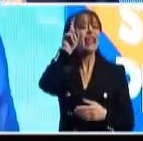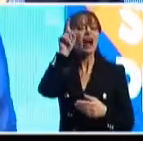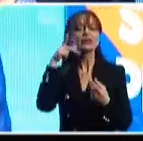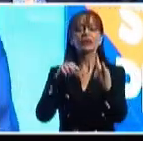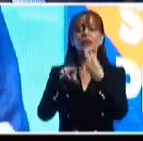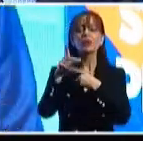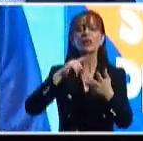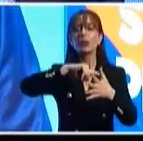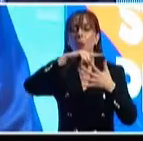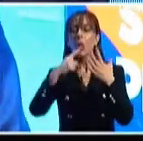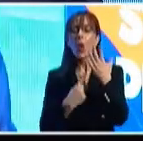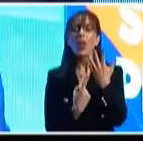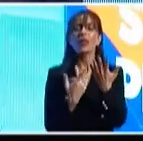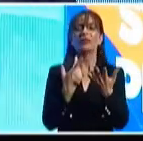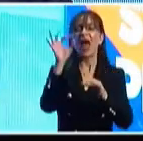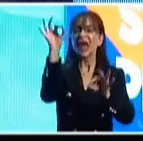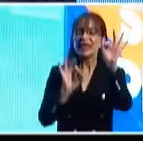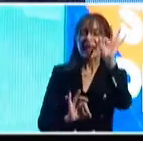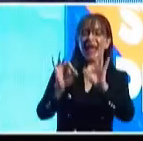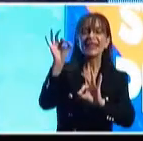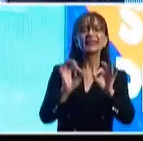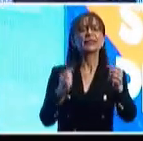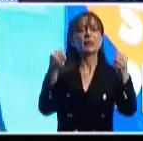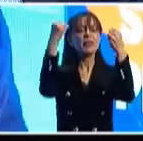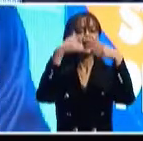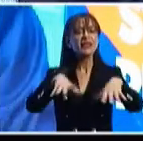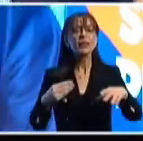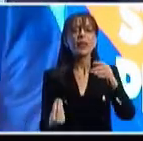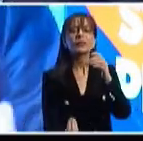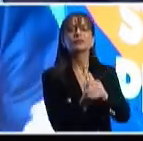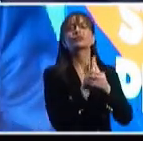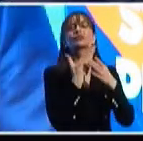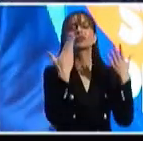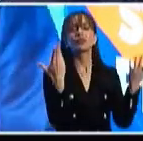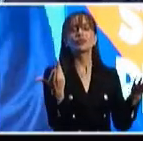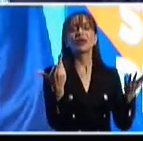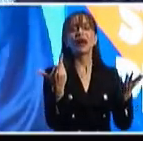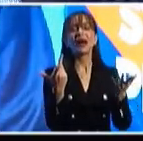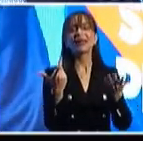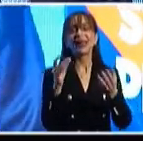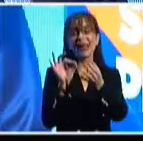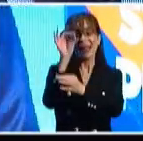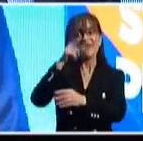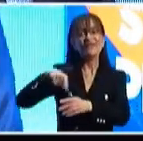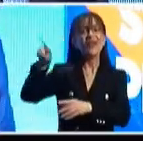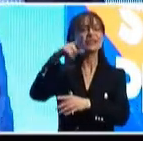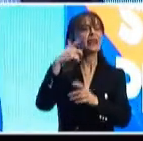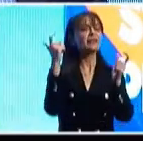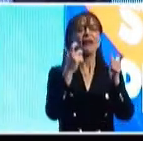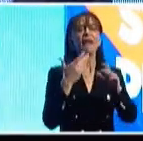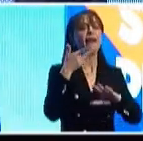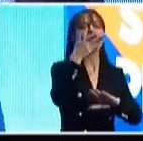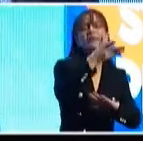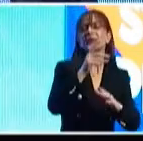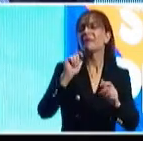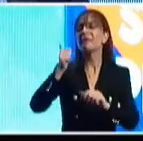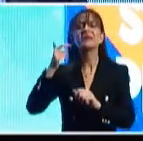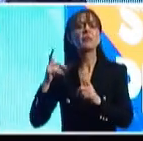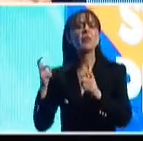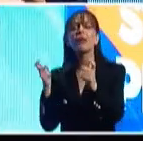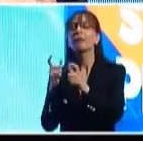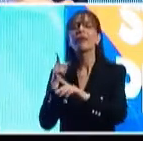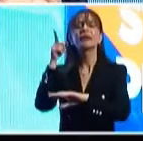ve denetim sistemini tesis edeceğiz. Ve burada vatandaşımız nereye gideceğini, ne zaman gideceğini,